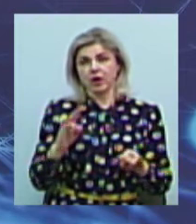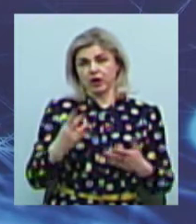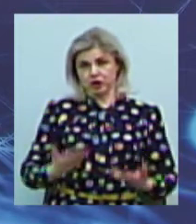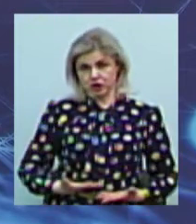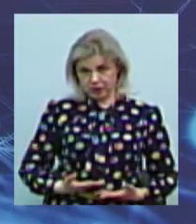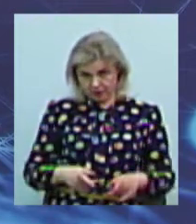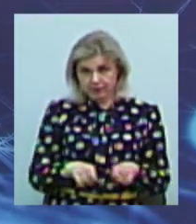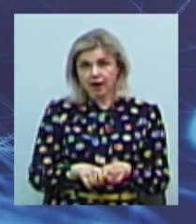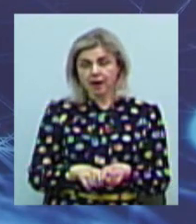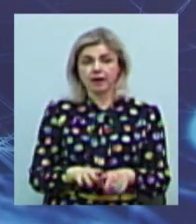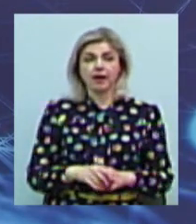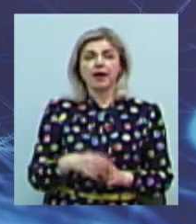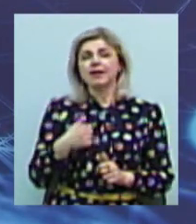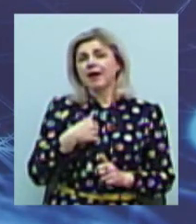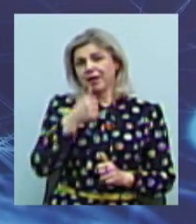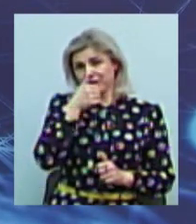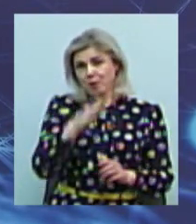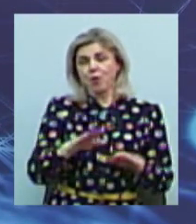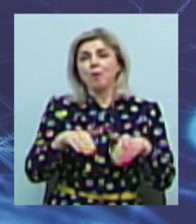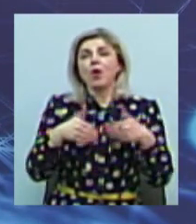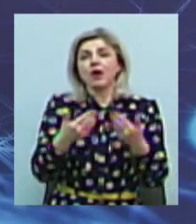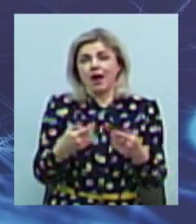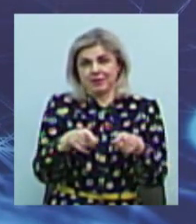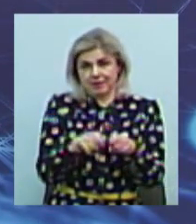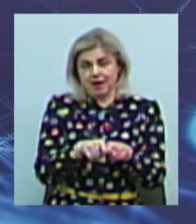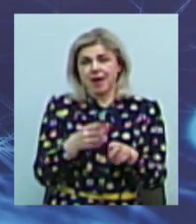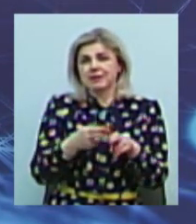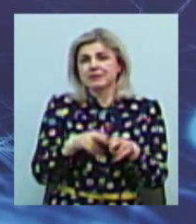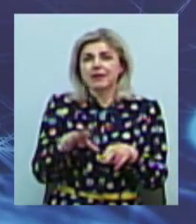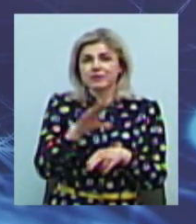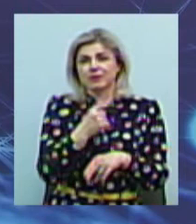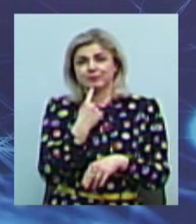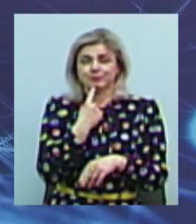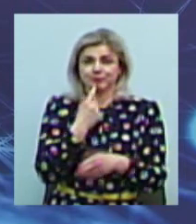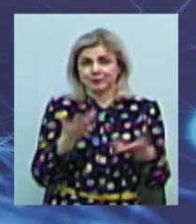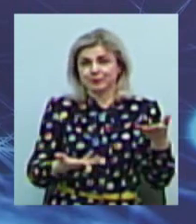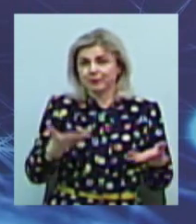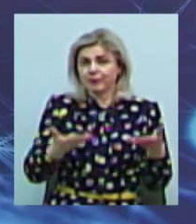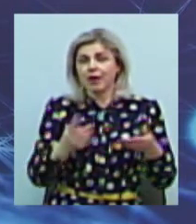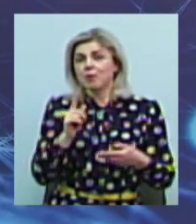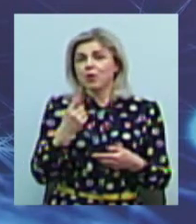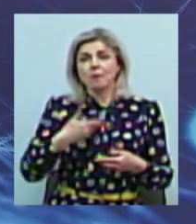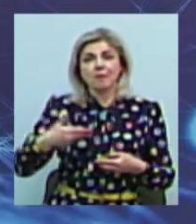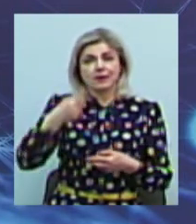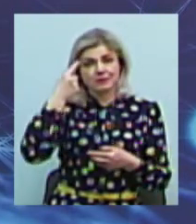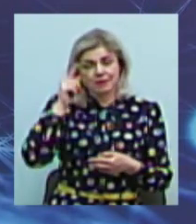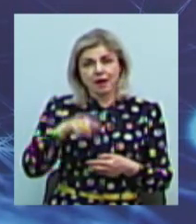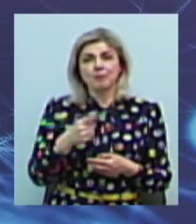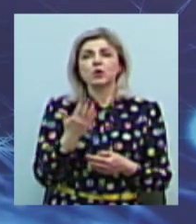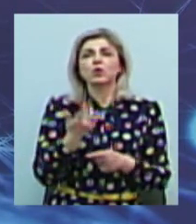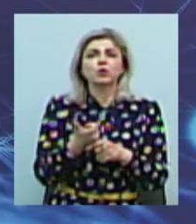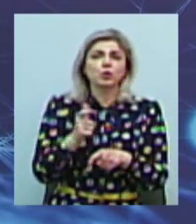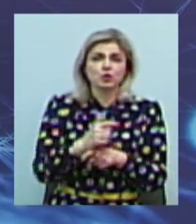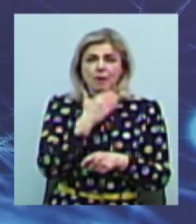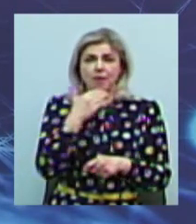так? Я не можу давати такі поради, це дуже суб'єктивно, тому що ми знаємо, що навіть, ну, скільки дуже